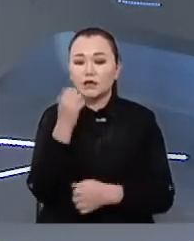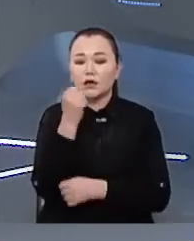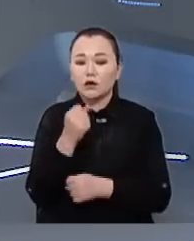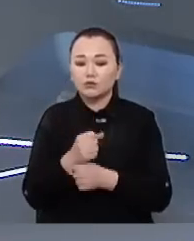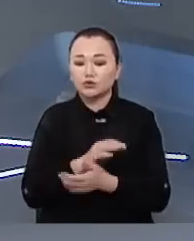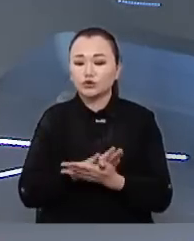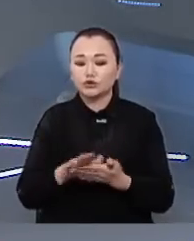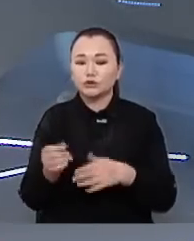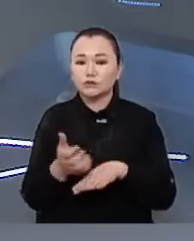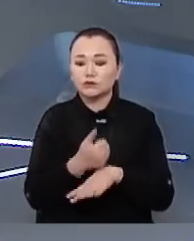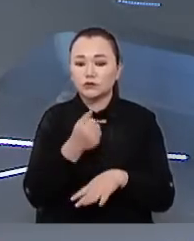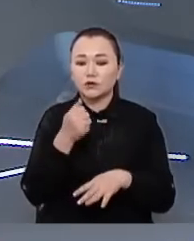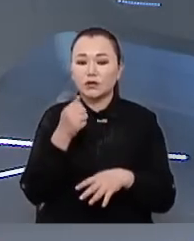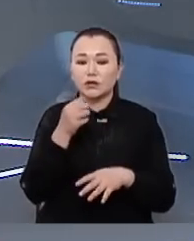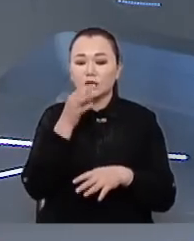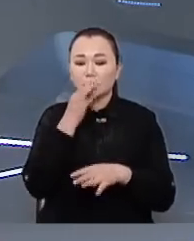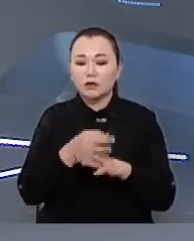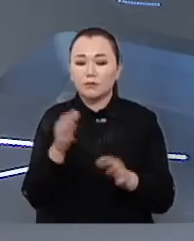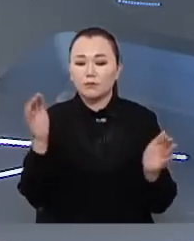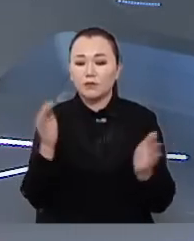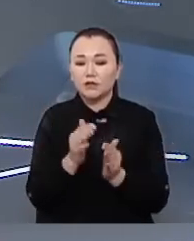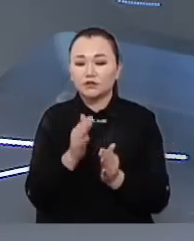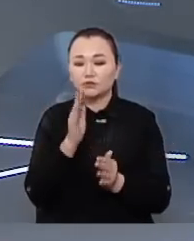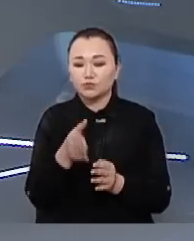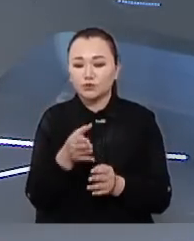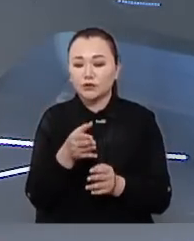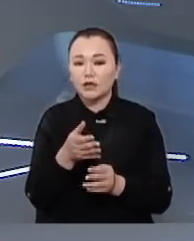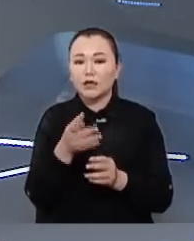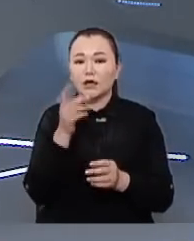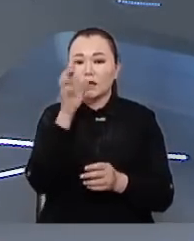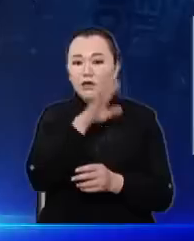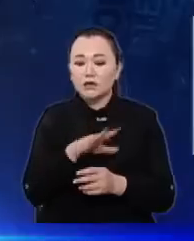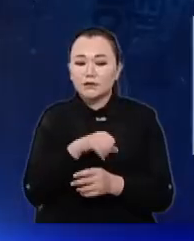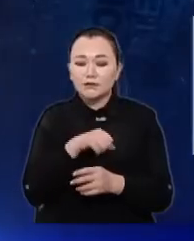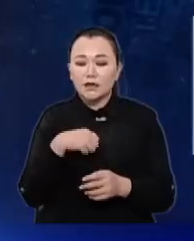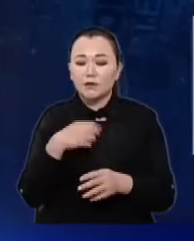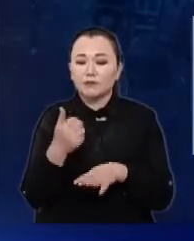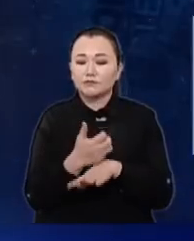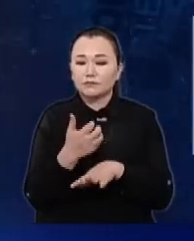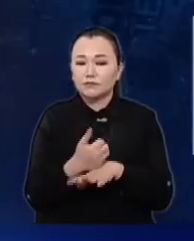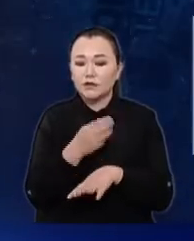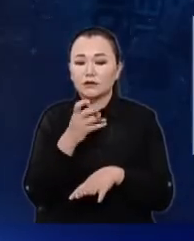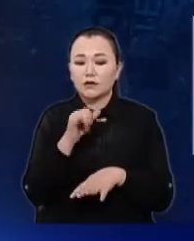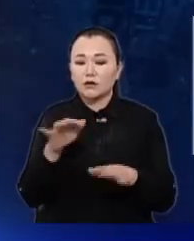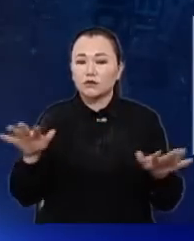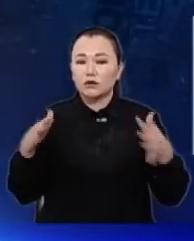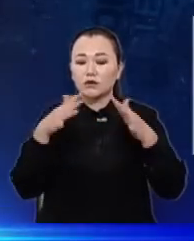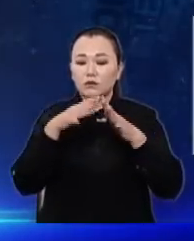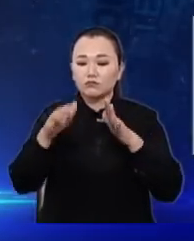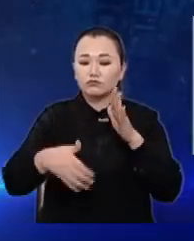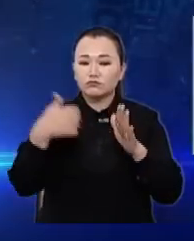жұмысшылардың таза табысы айтарлықтай азайып кетеді. Ал елде ең табысты сала тау-кен өнеркәсібі болып